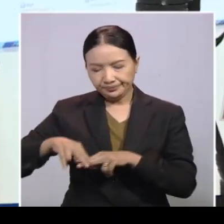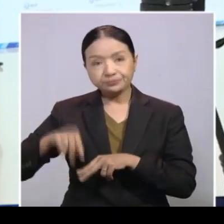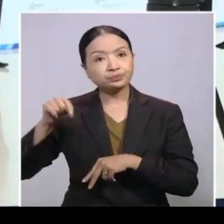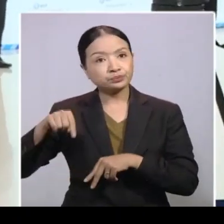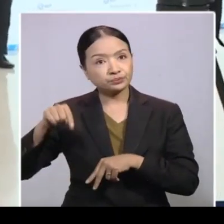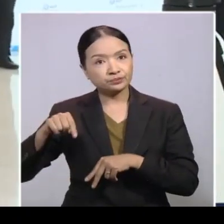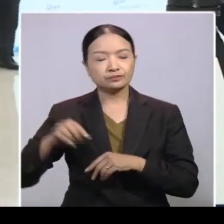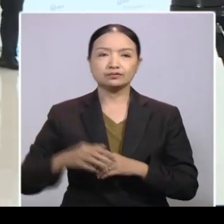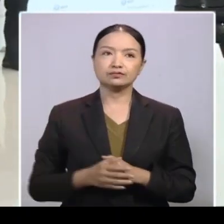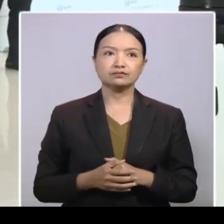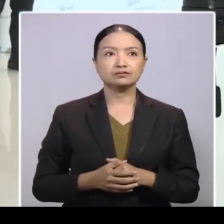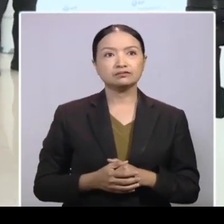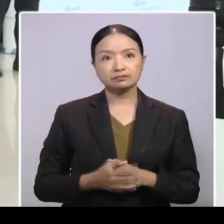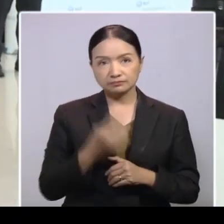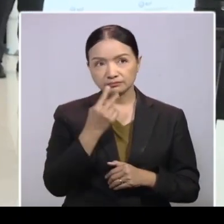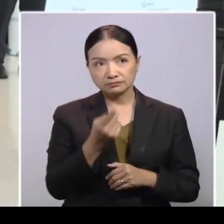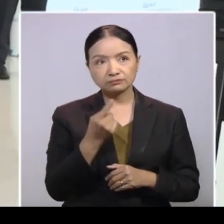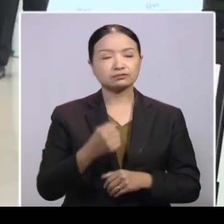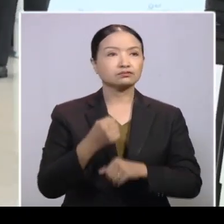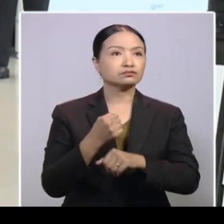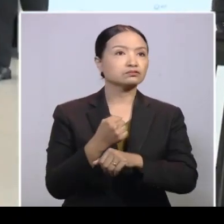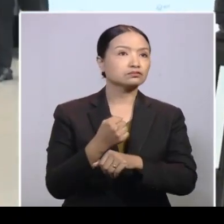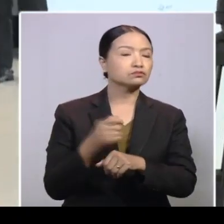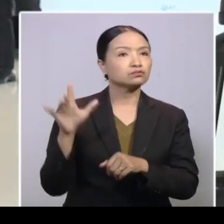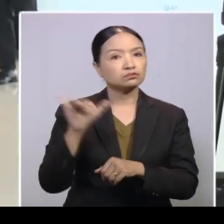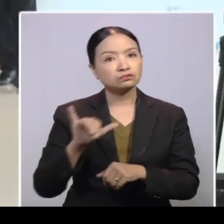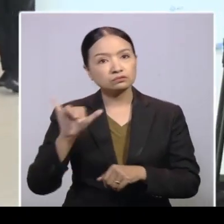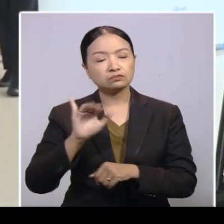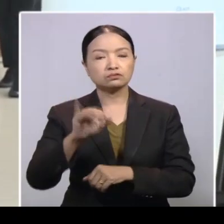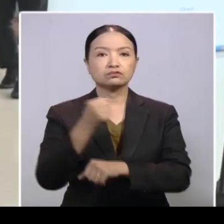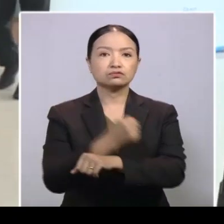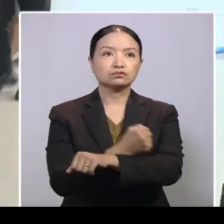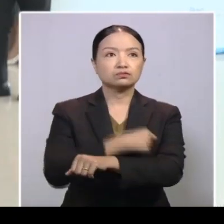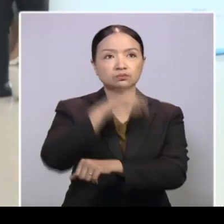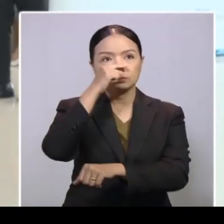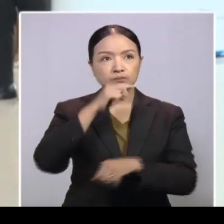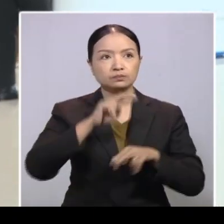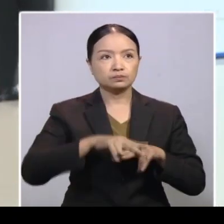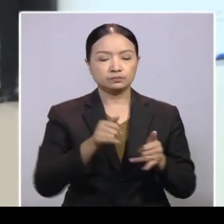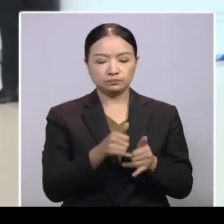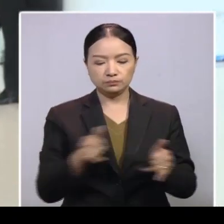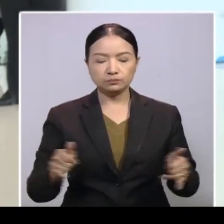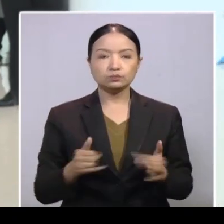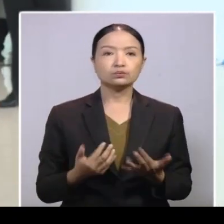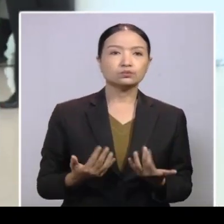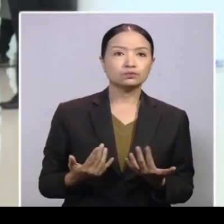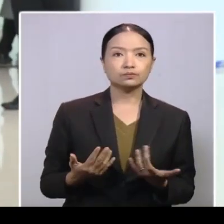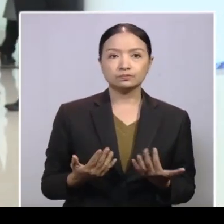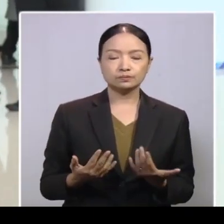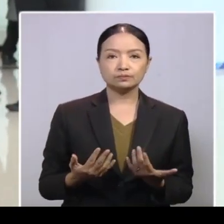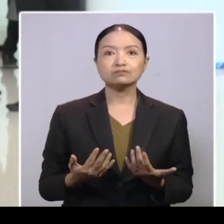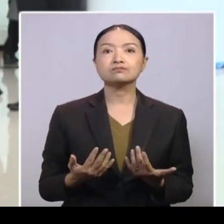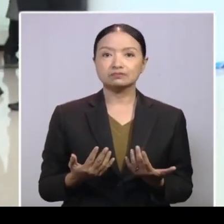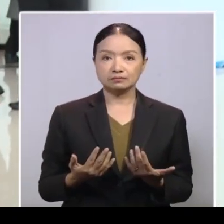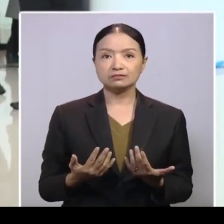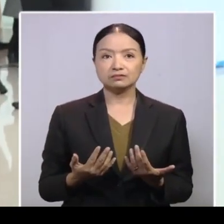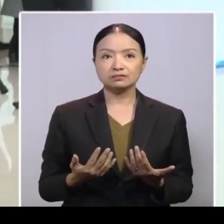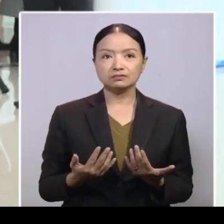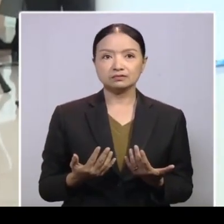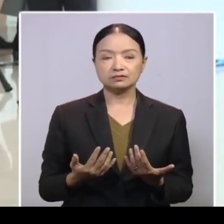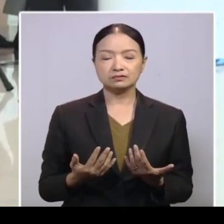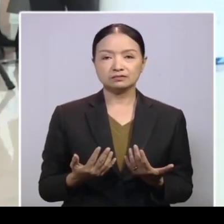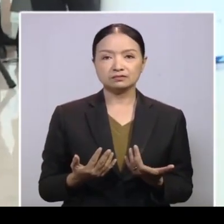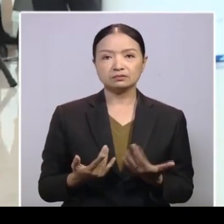ยู่ตรงนี้นะฮะด้านหลังจะเห็นเก้าอี้แล้วก็มีญาติๆของแรงงานไทยเนี่ยนั่งรออยู่ตรงนั้นเพื่อที่จะนะครับเพื่อที่จะ